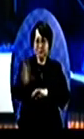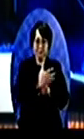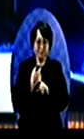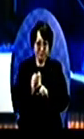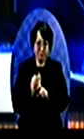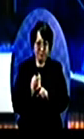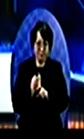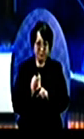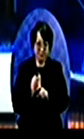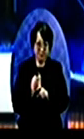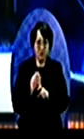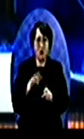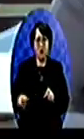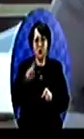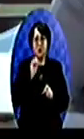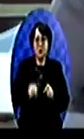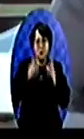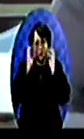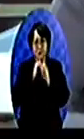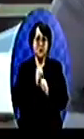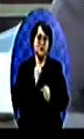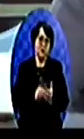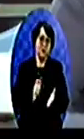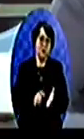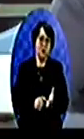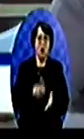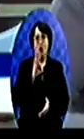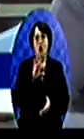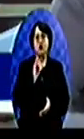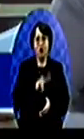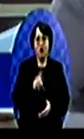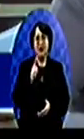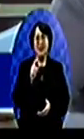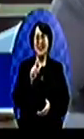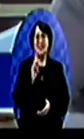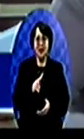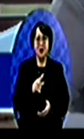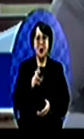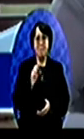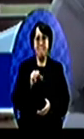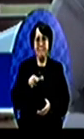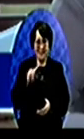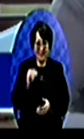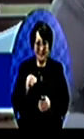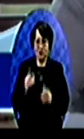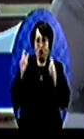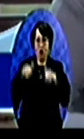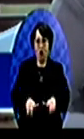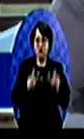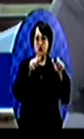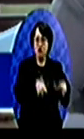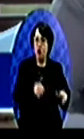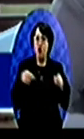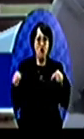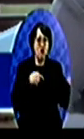ажиллах шаардлагатай гэж ингэж үзэж байгаа. Яг энэ онон хэрлэн байлж яг энэ хавийн газар хөдөж болохгүй. Энэ бол